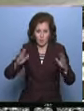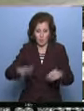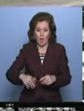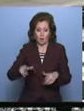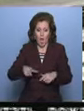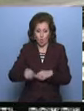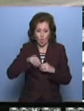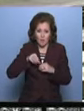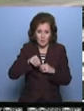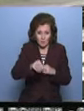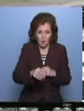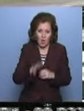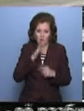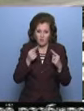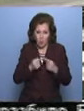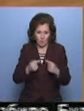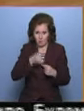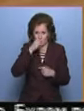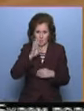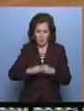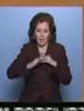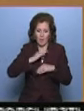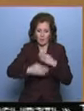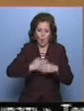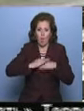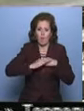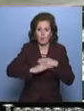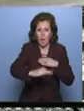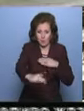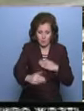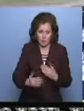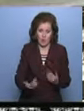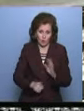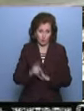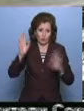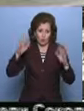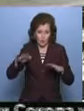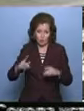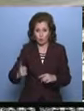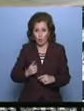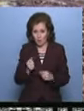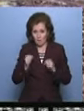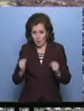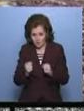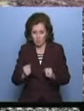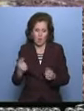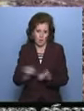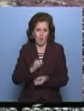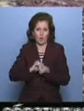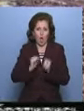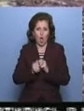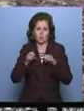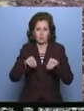дорогу и вовремя не смогли ее укатать. Дожди пошли, ее разбило. Сейчас вот ждем, немножко подстынет, будем отсыпать. Терпеливо